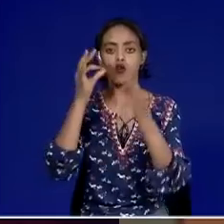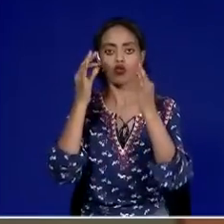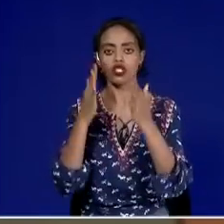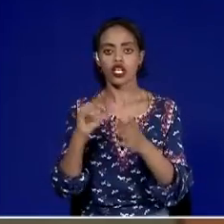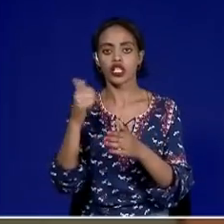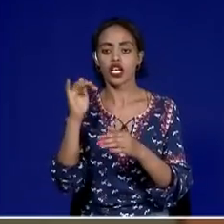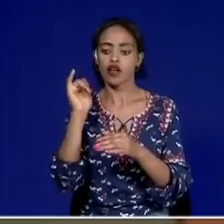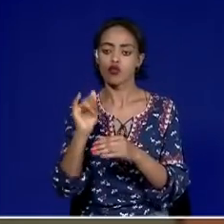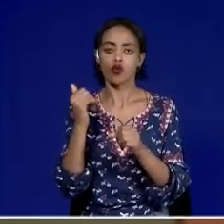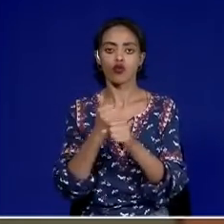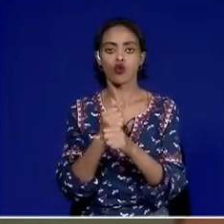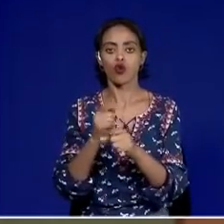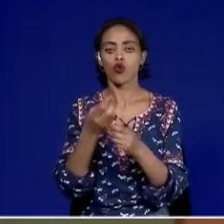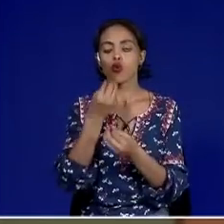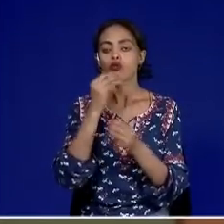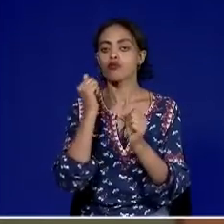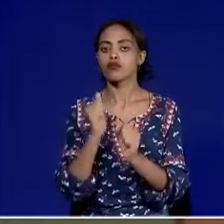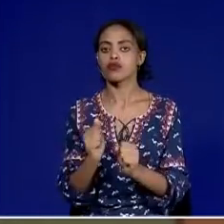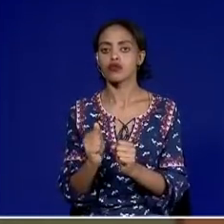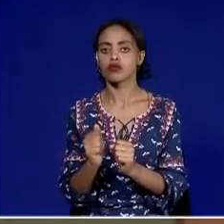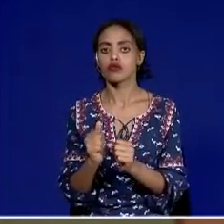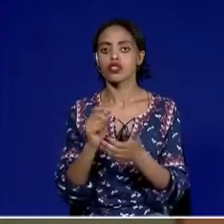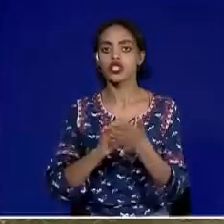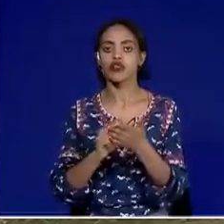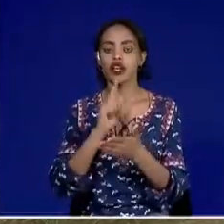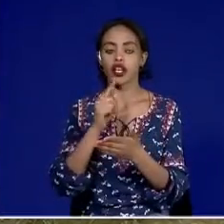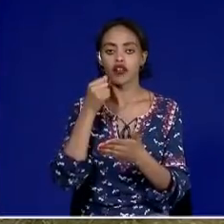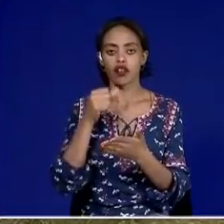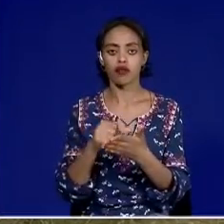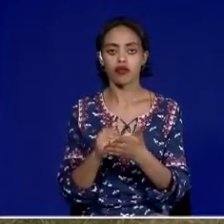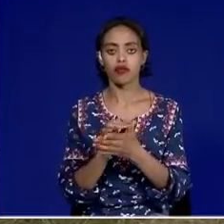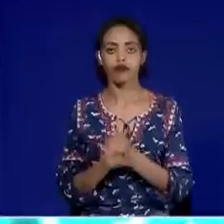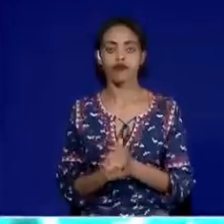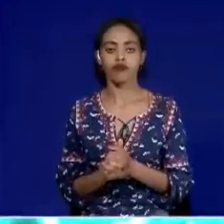ኣብ ዘሎ ሰሪሖም ክበልዑ ከም ዝኽእሉ ፅሒፍና ኢና ድብዳቤ።